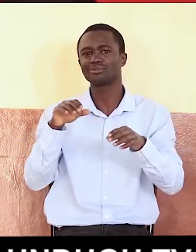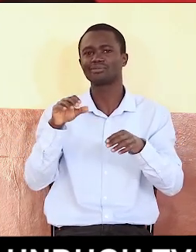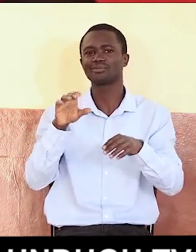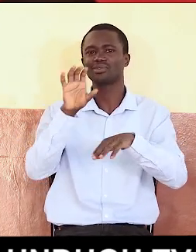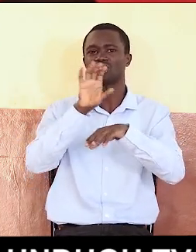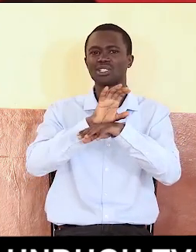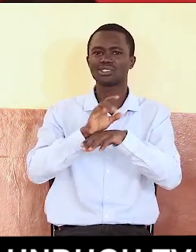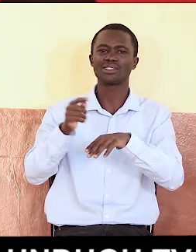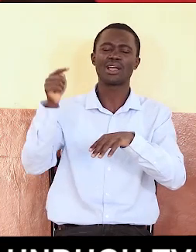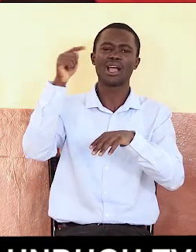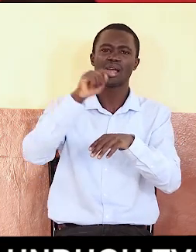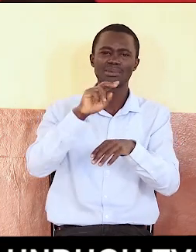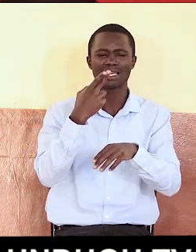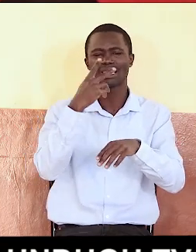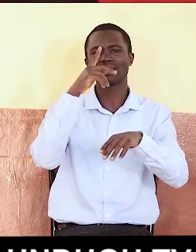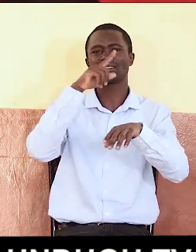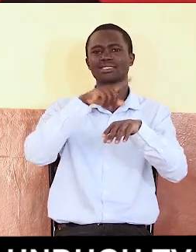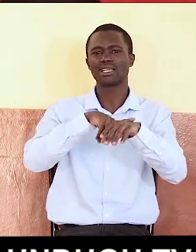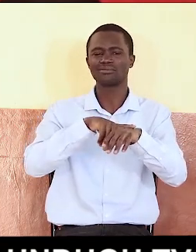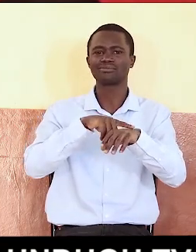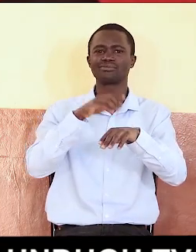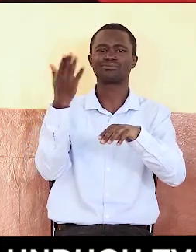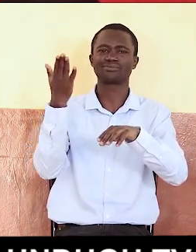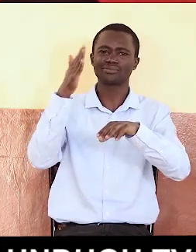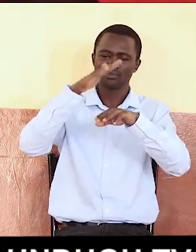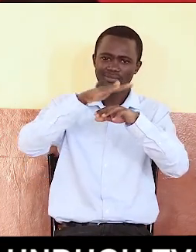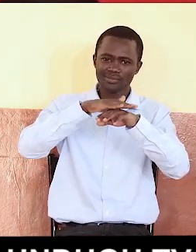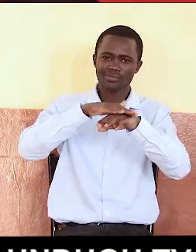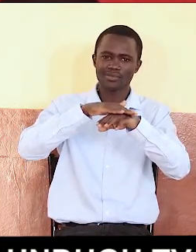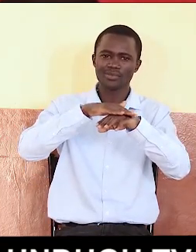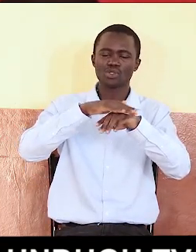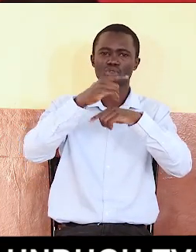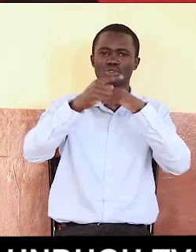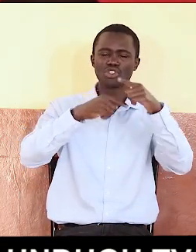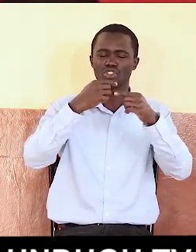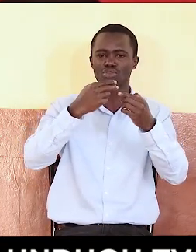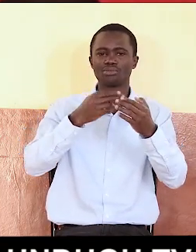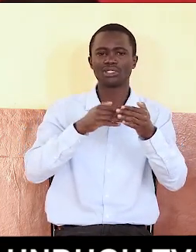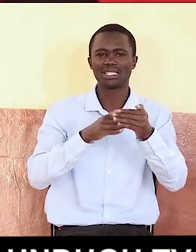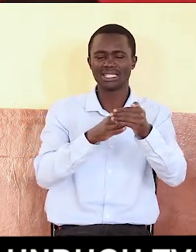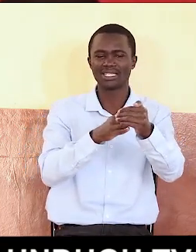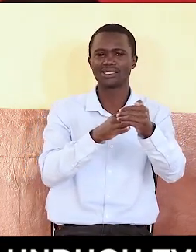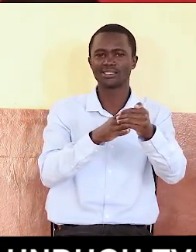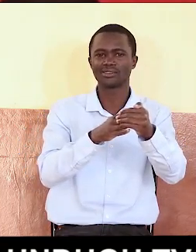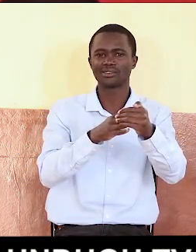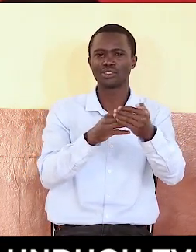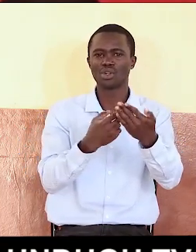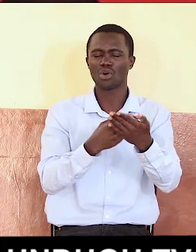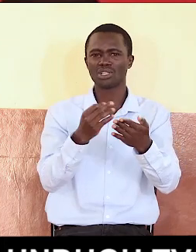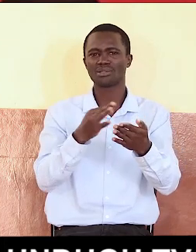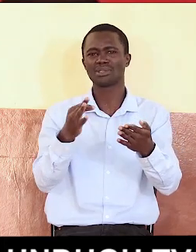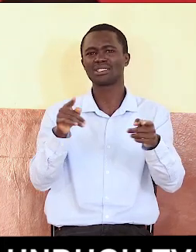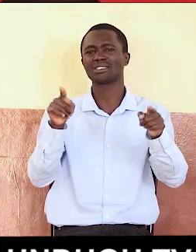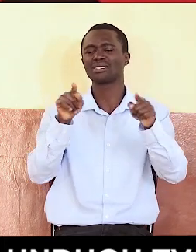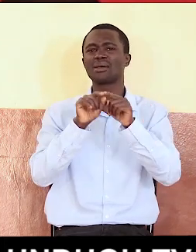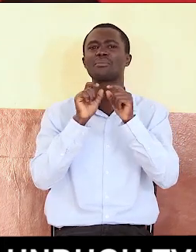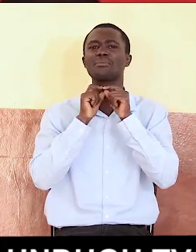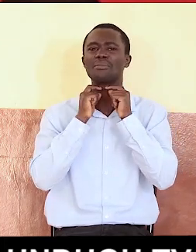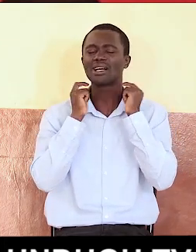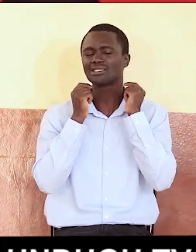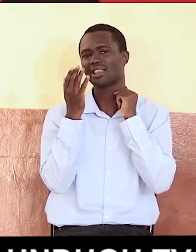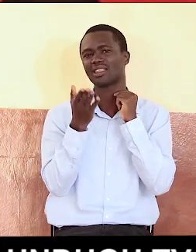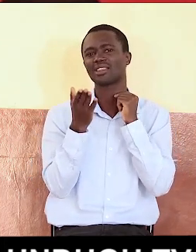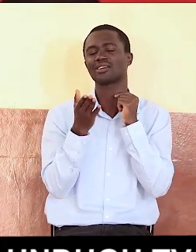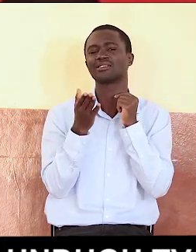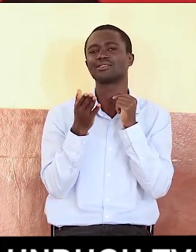pili kuwekelewa mikono ili wapate kuongozwa na Roho Mtakatifu, hata makasisi. Kwa hivyo